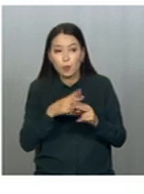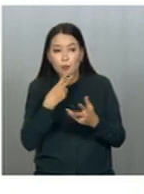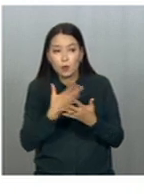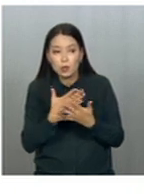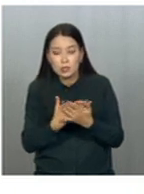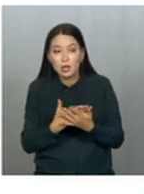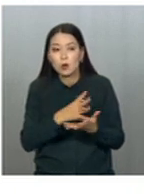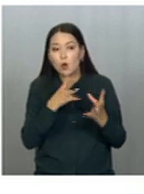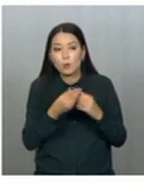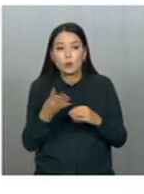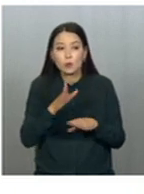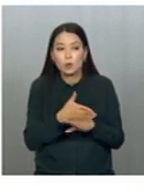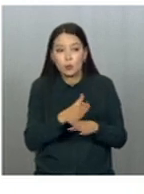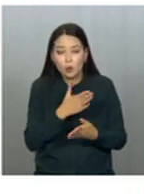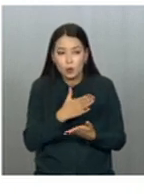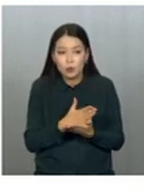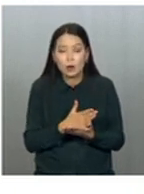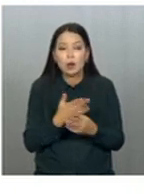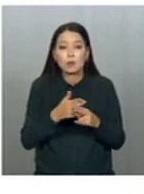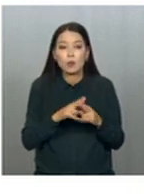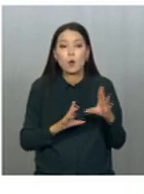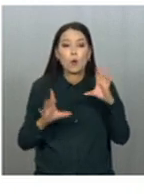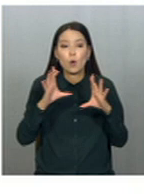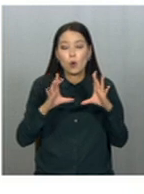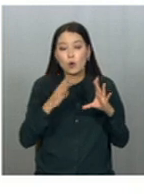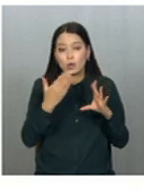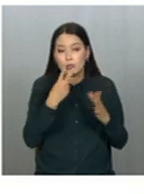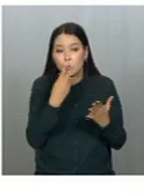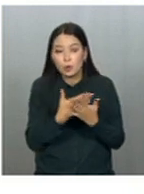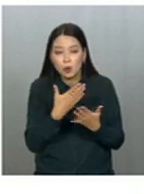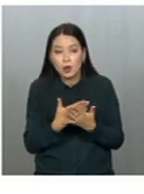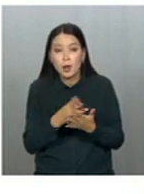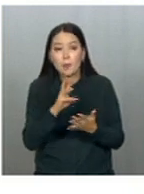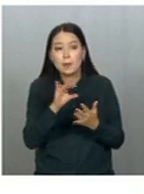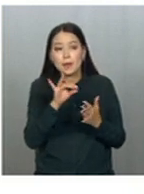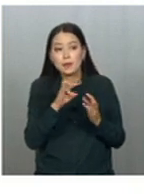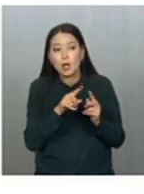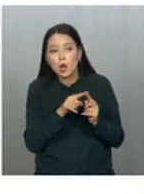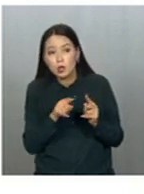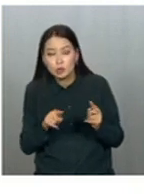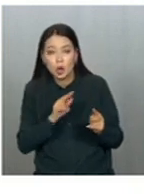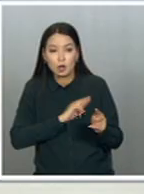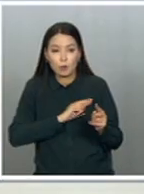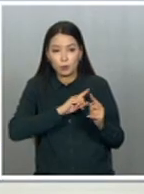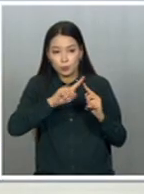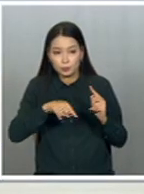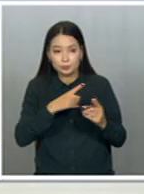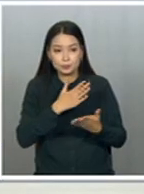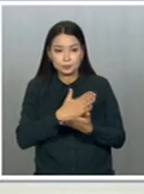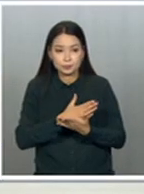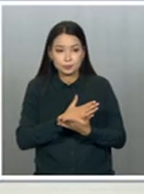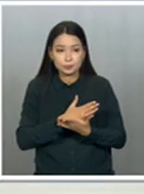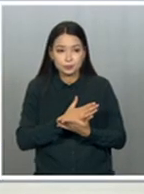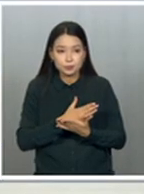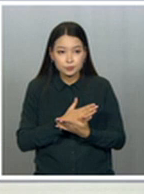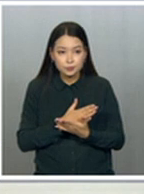төрт бөлікке бөледі. Көкжиек сызығының бойымен азимут, меридиан бойымен биіктік енгізіледі.